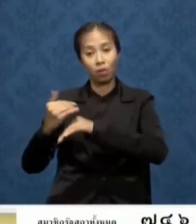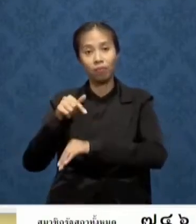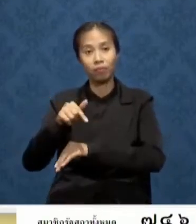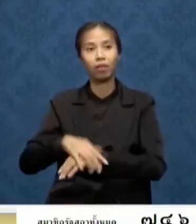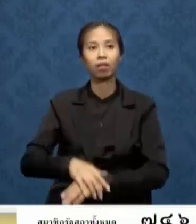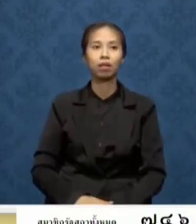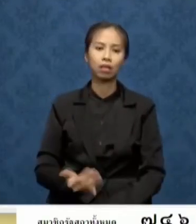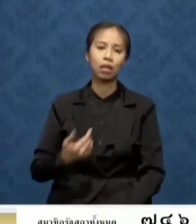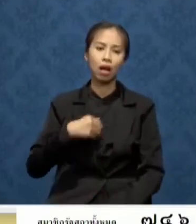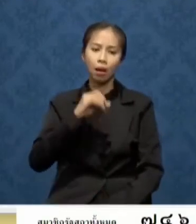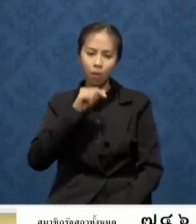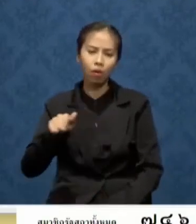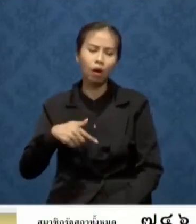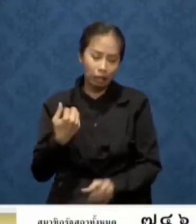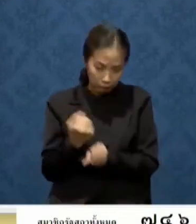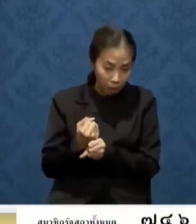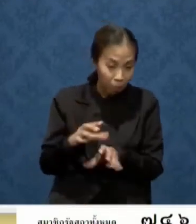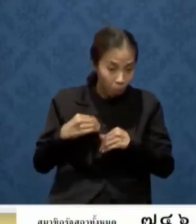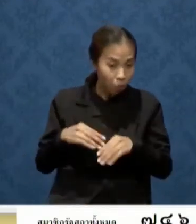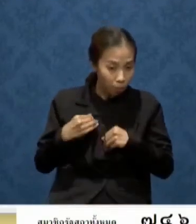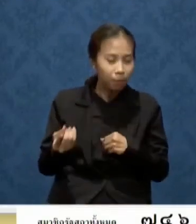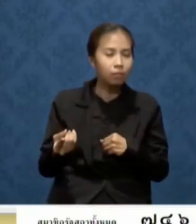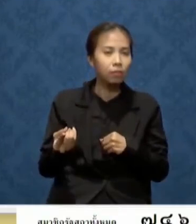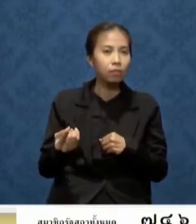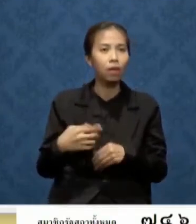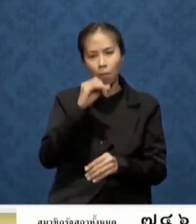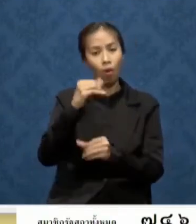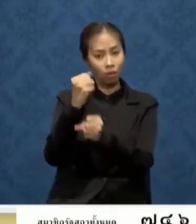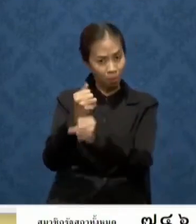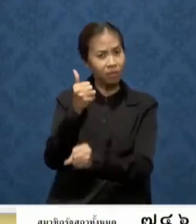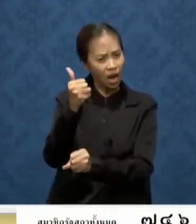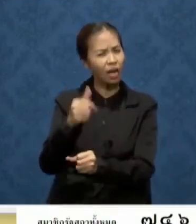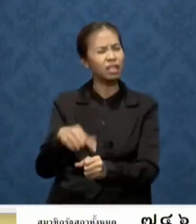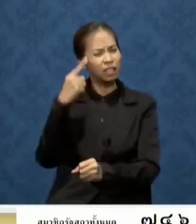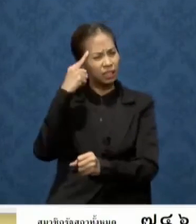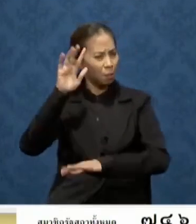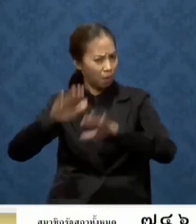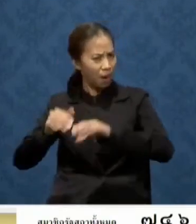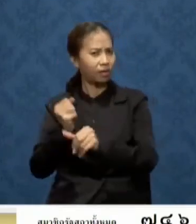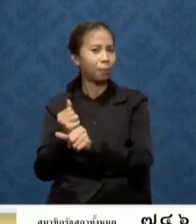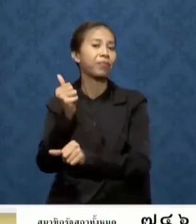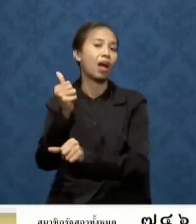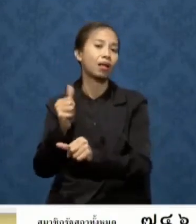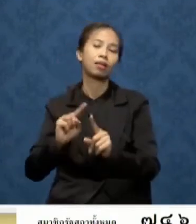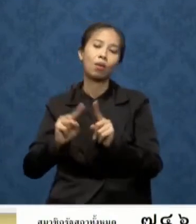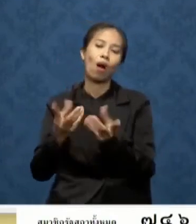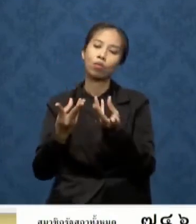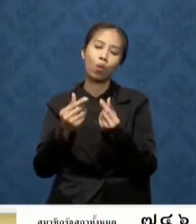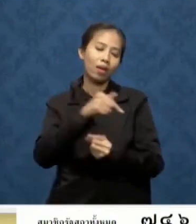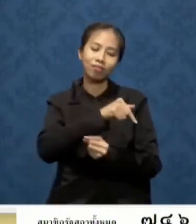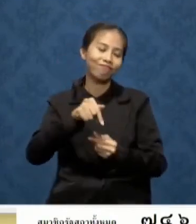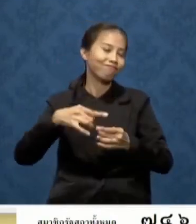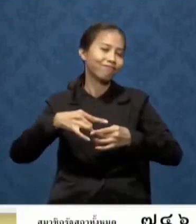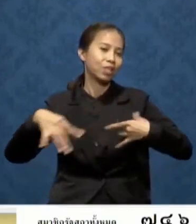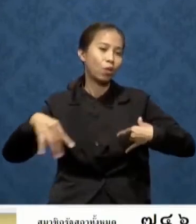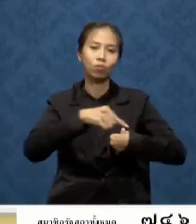ออกมารบรบลูกเกินคือบวาทำได้ มีประมาณการมาให้เสร็แต่ตวเลขกไมได้ตรงกัขอเทจริงตัวเล